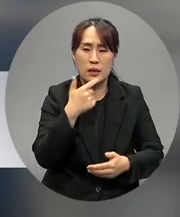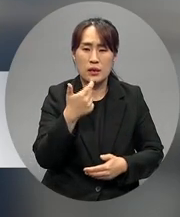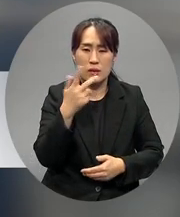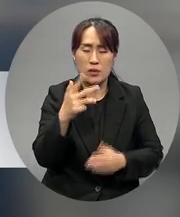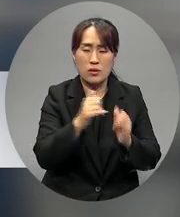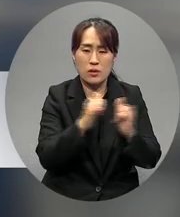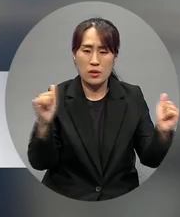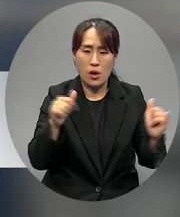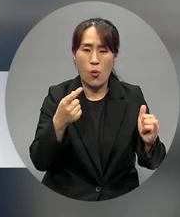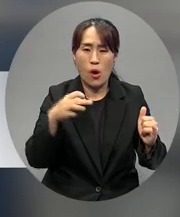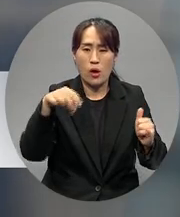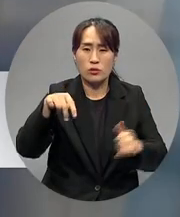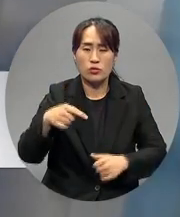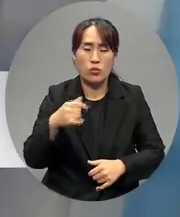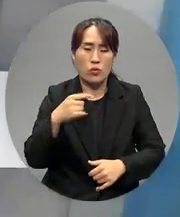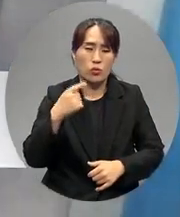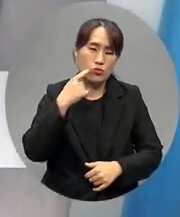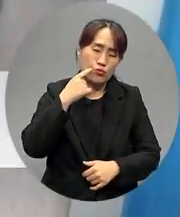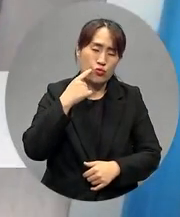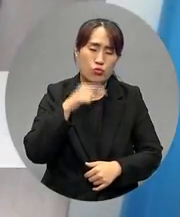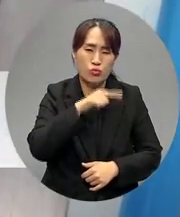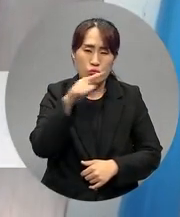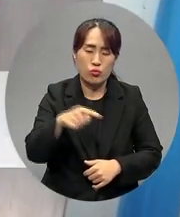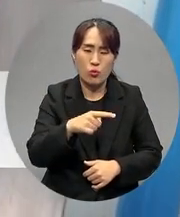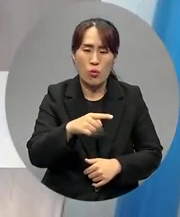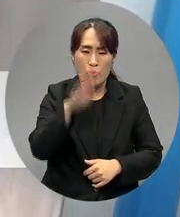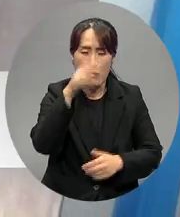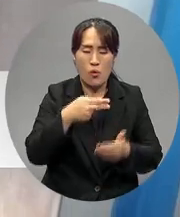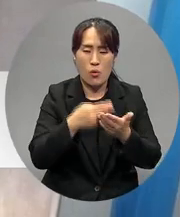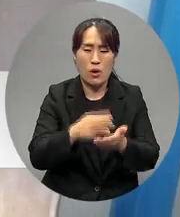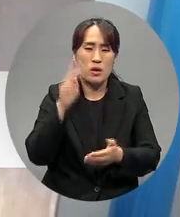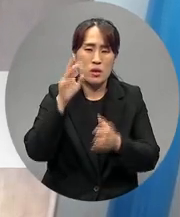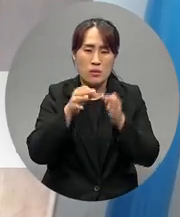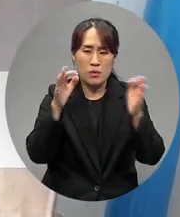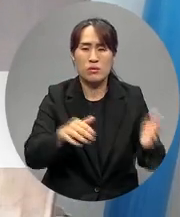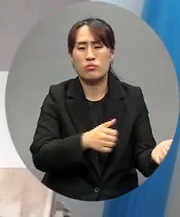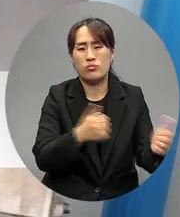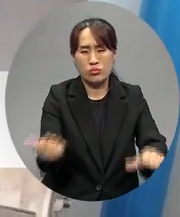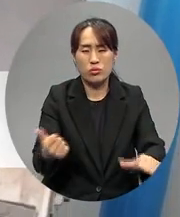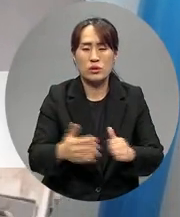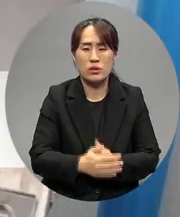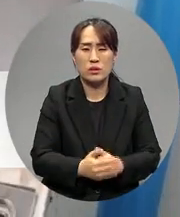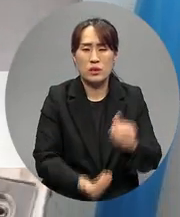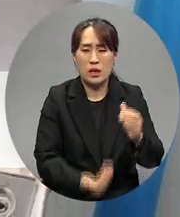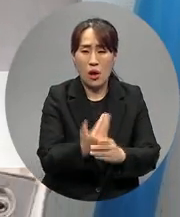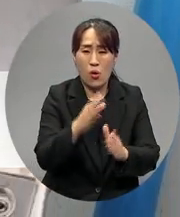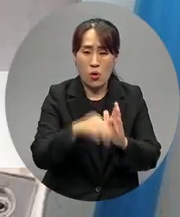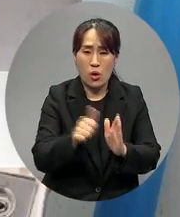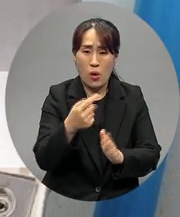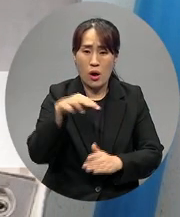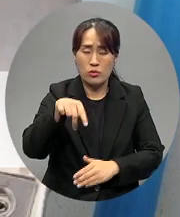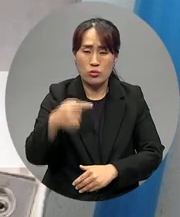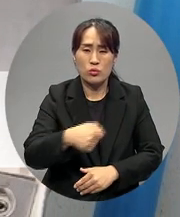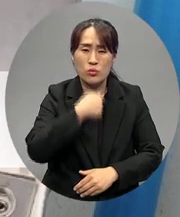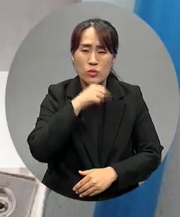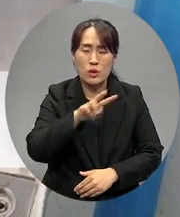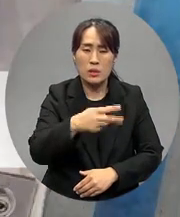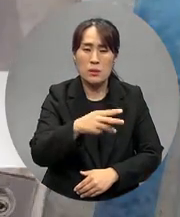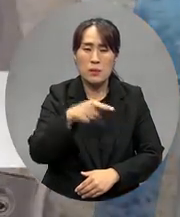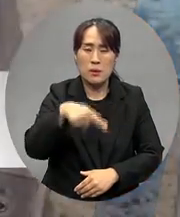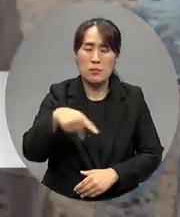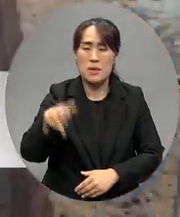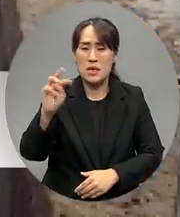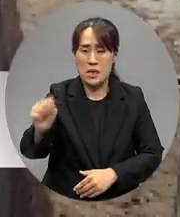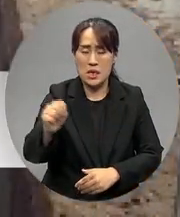노동자가 황화수소 중독으로 병원으로 옮겨져 사흘 만에 숨졌습니다. 사고 당시 황화수소 농도는